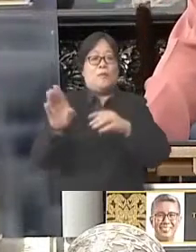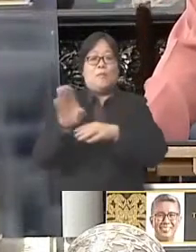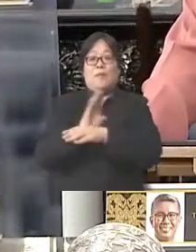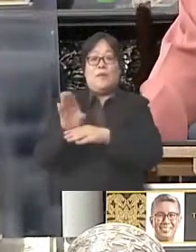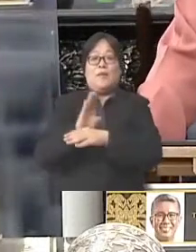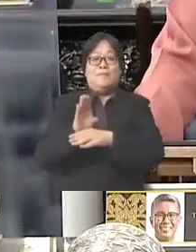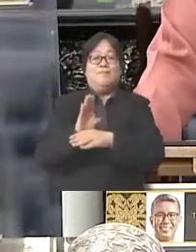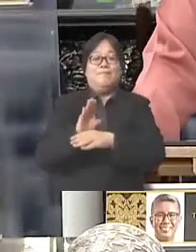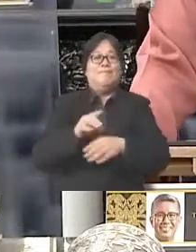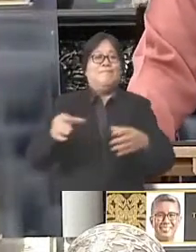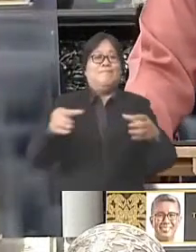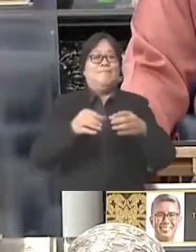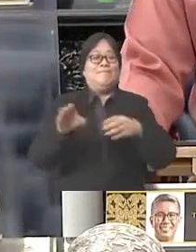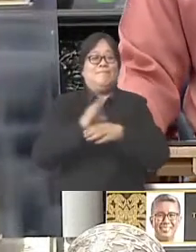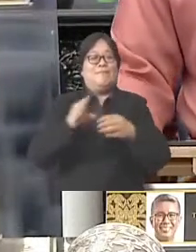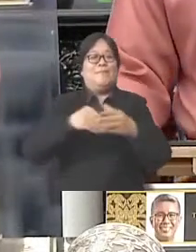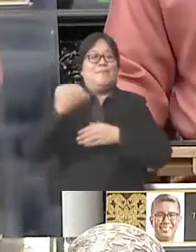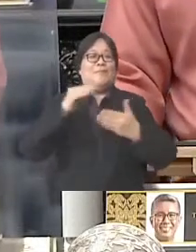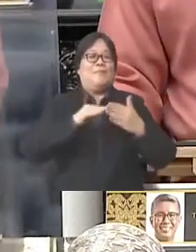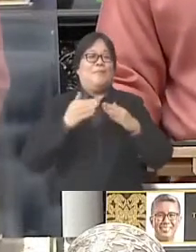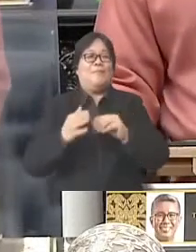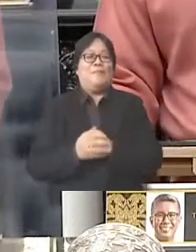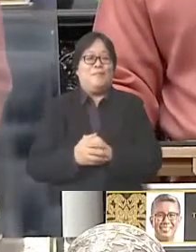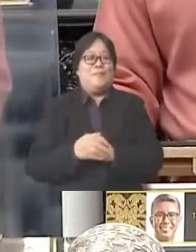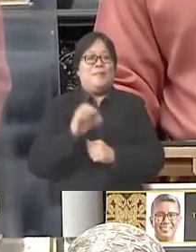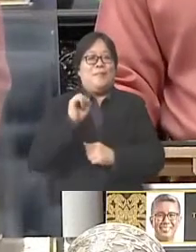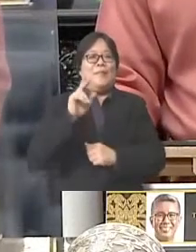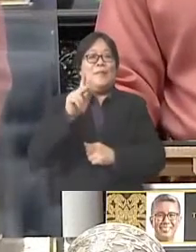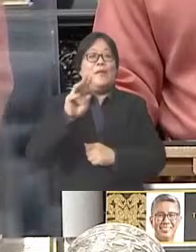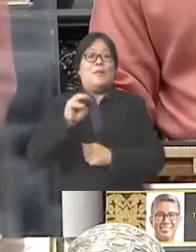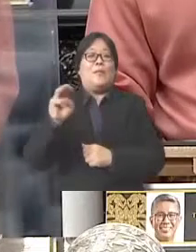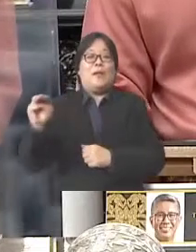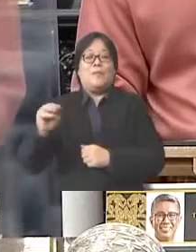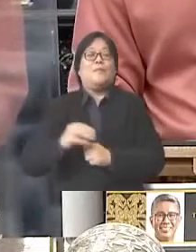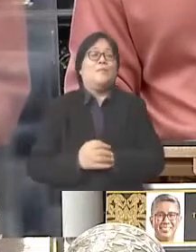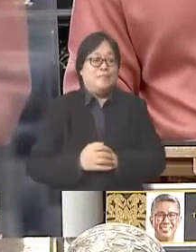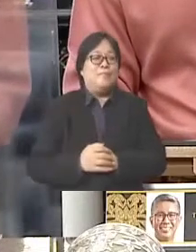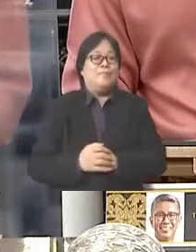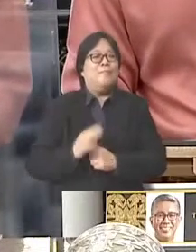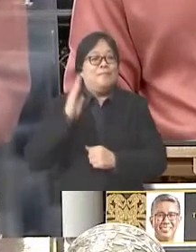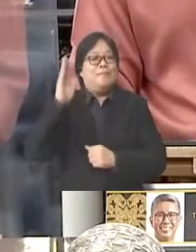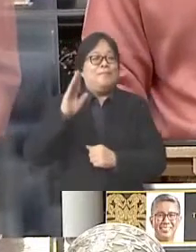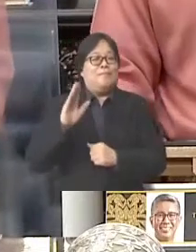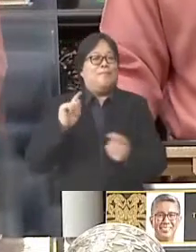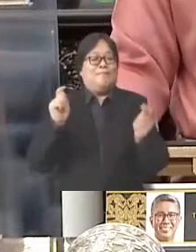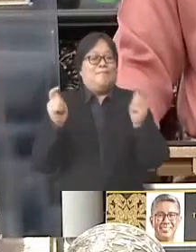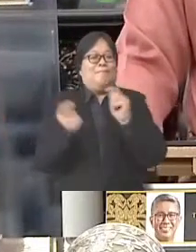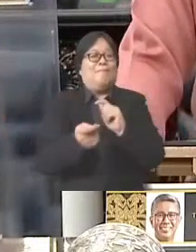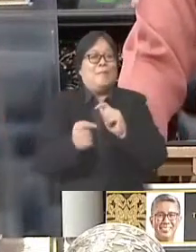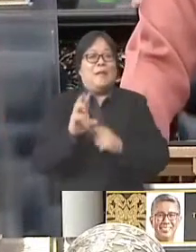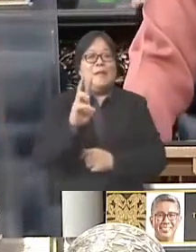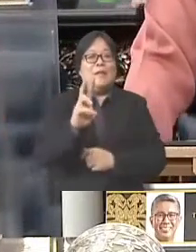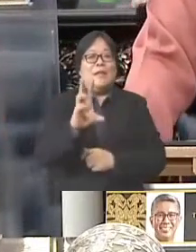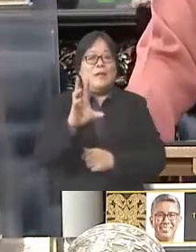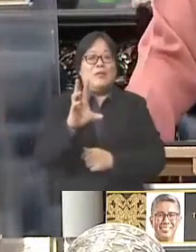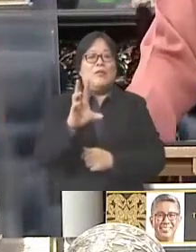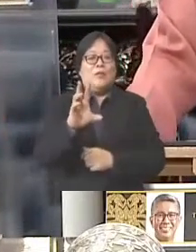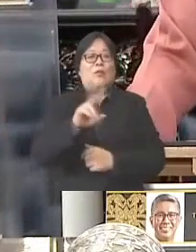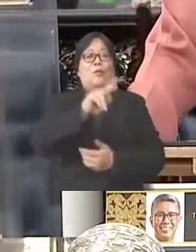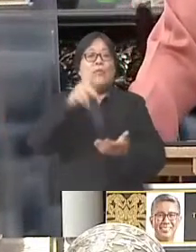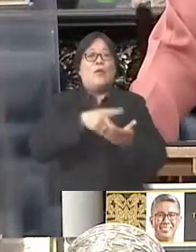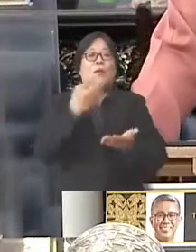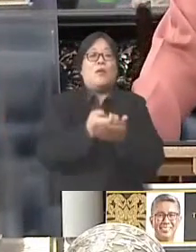penjagaan dalam kalangan Usahawan 2 Banda suruhanjaya komunikasi dan multimedia Malaysia akan juga mentransformasikan 600